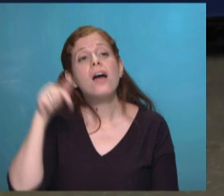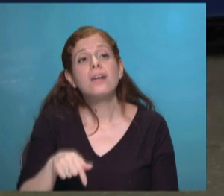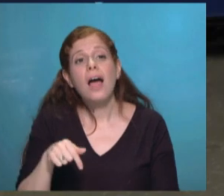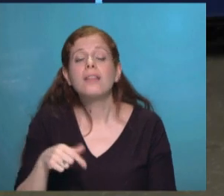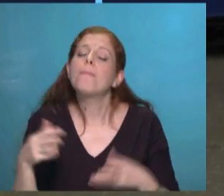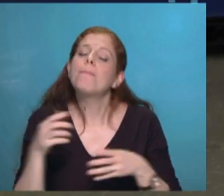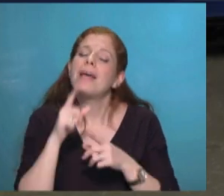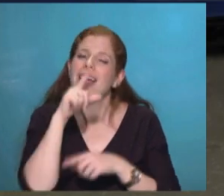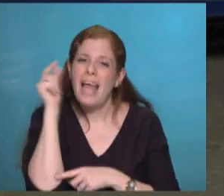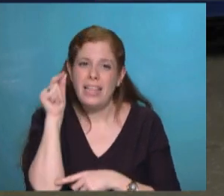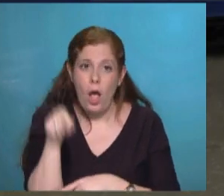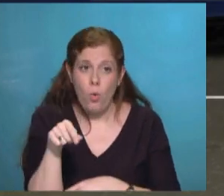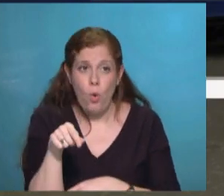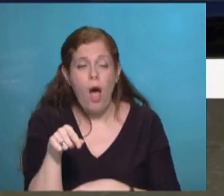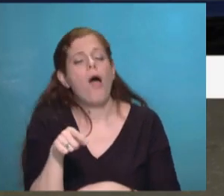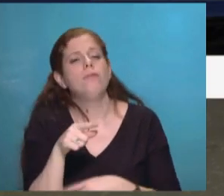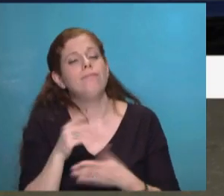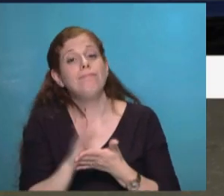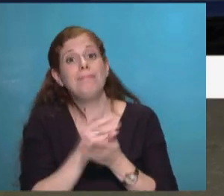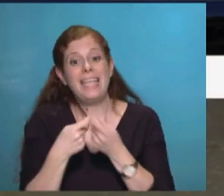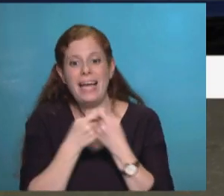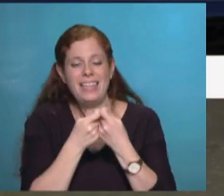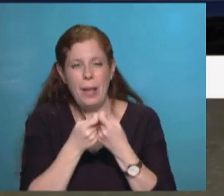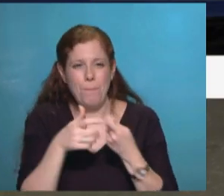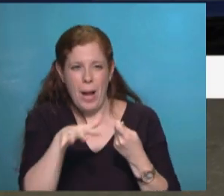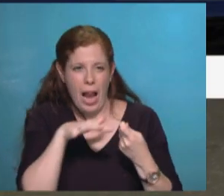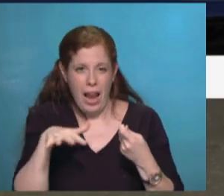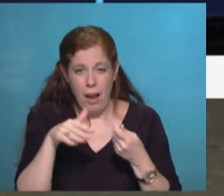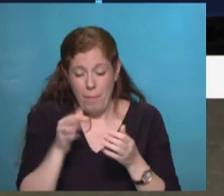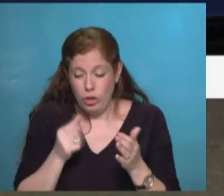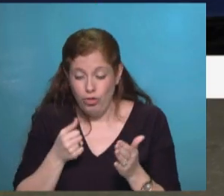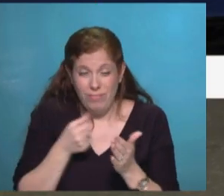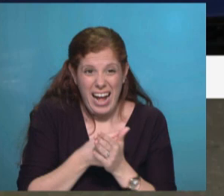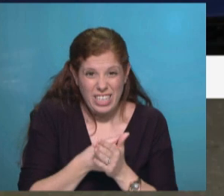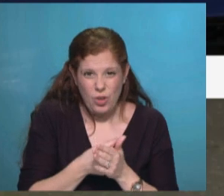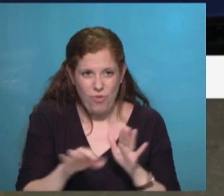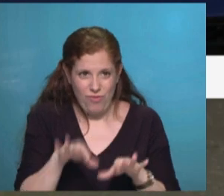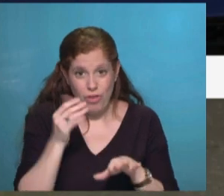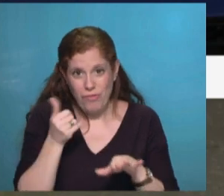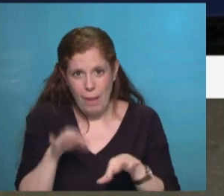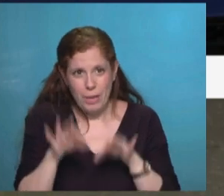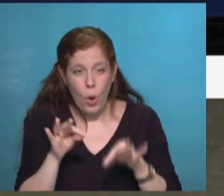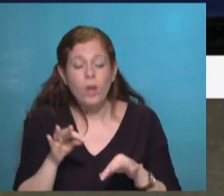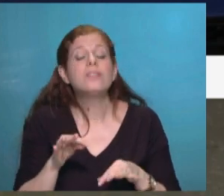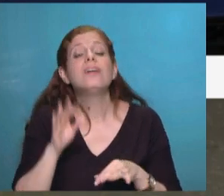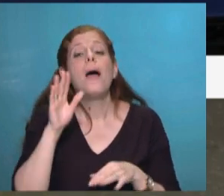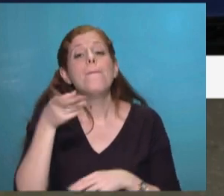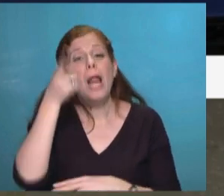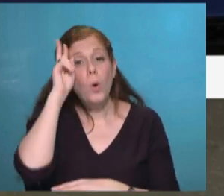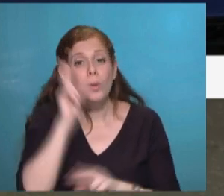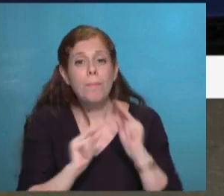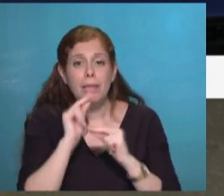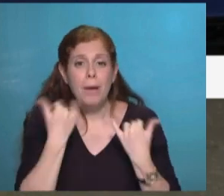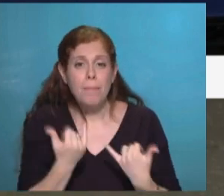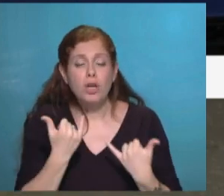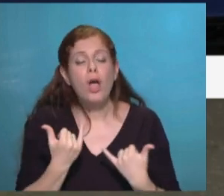מפלגת כחול לבן מתארגנת לישורת האחרונה, אבל לא רק היא, אלא גם בליכוד ובמפלגת העבודה. אז בליכוד מדברים בשלב הזה